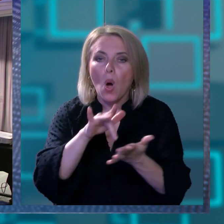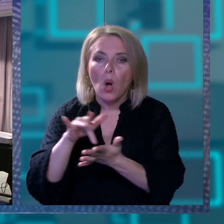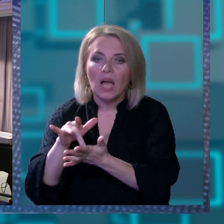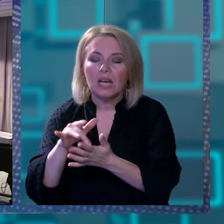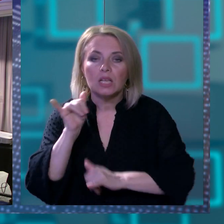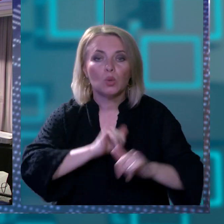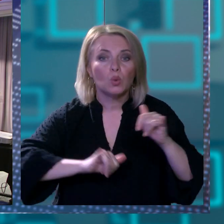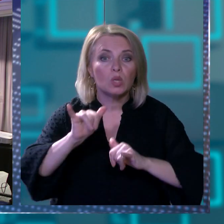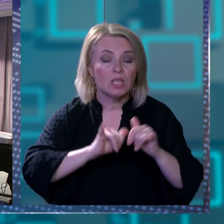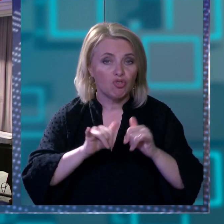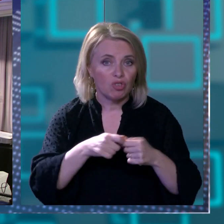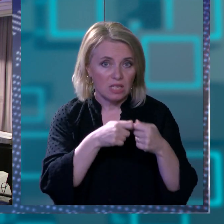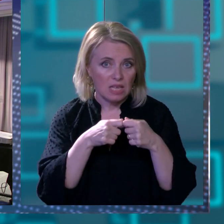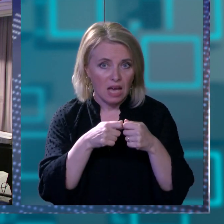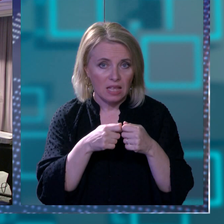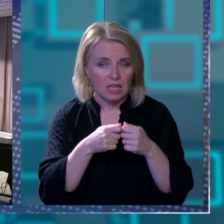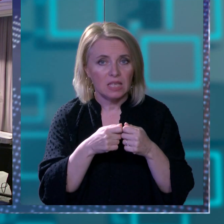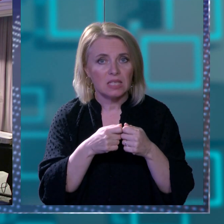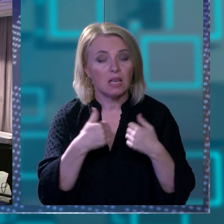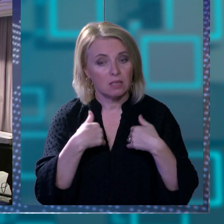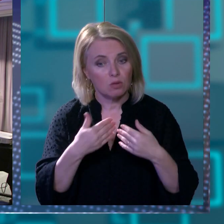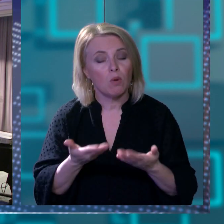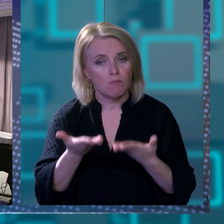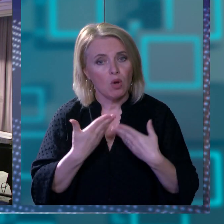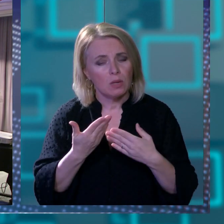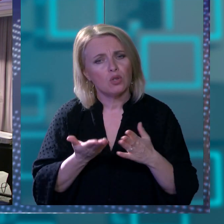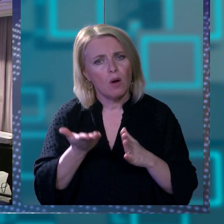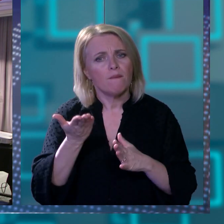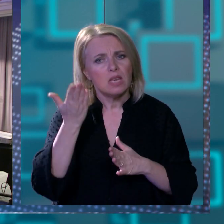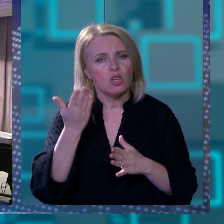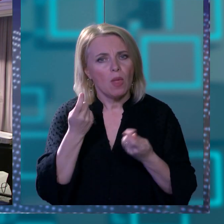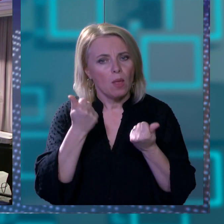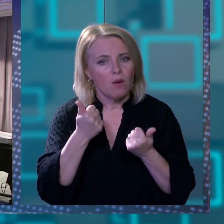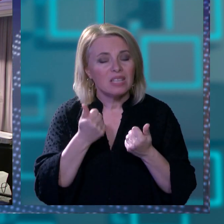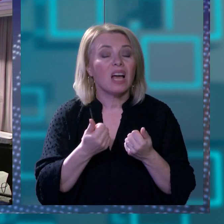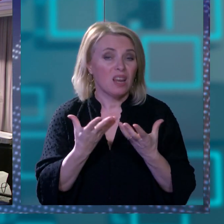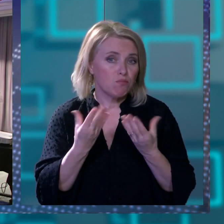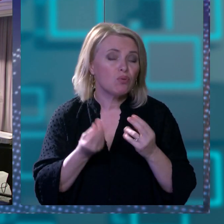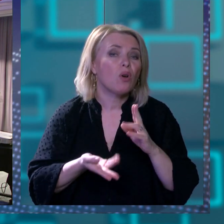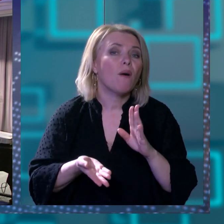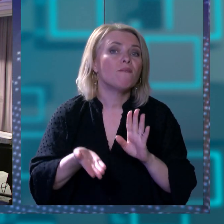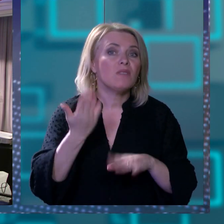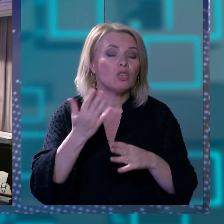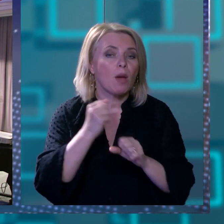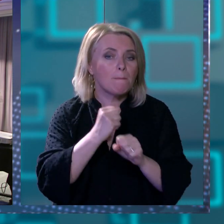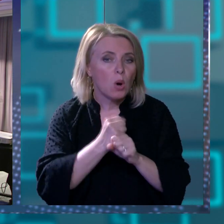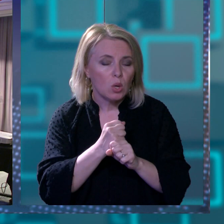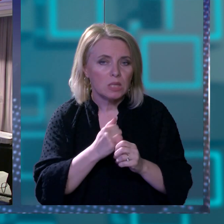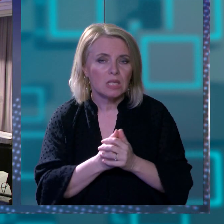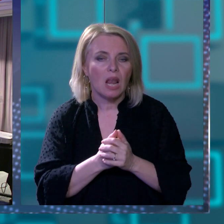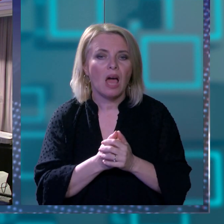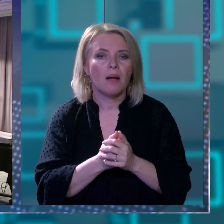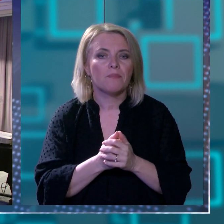smo dobili nešto značajnija sredstva, ali daleko više posla, ali s obzirom na sredstva koja mi